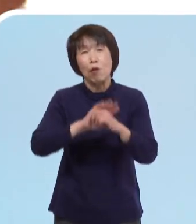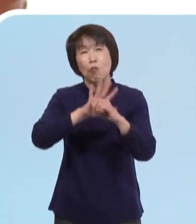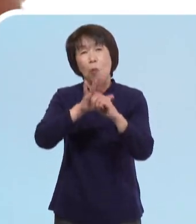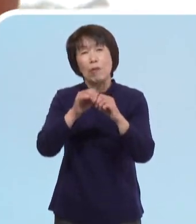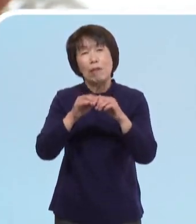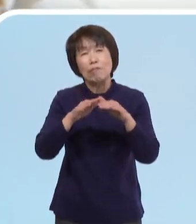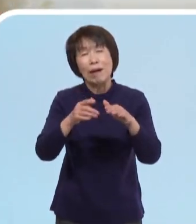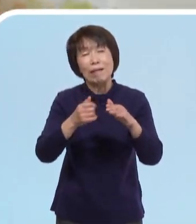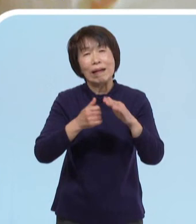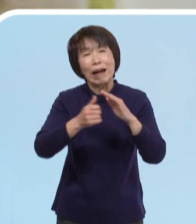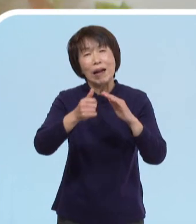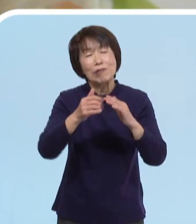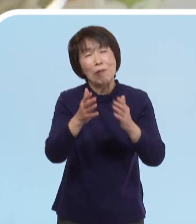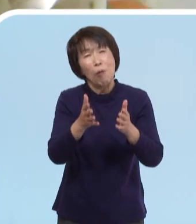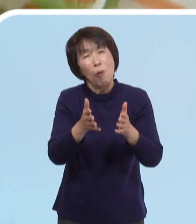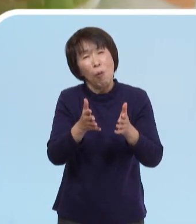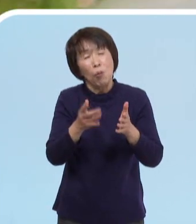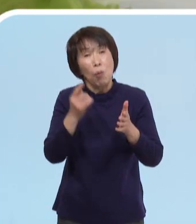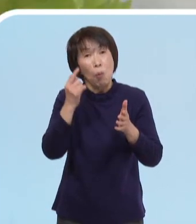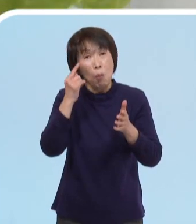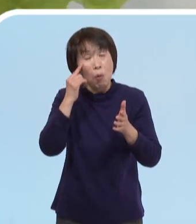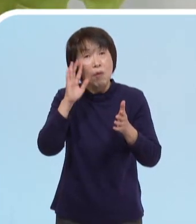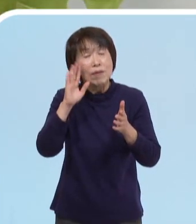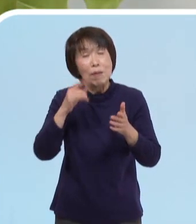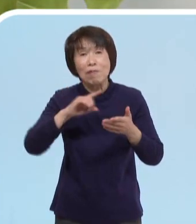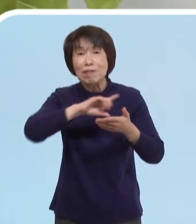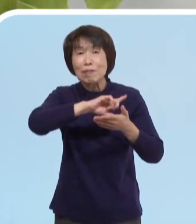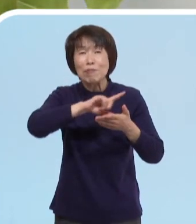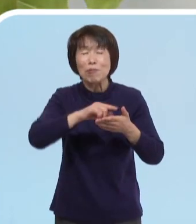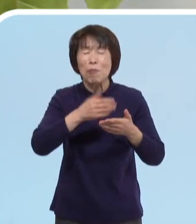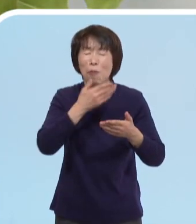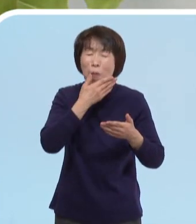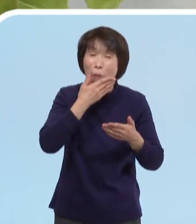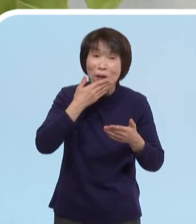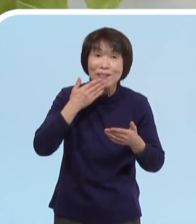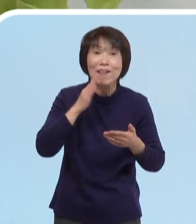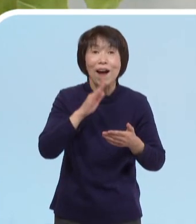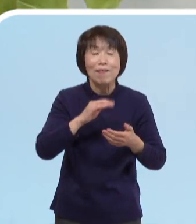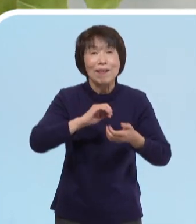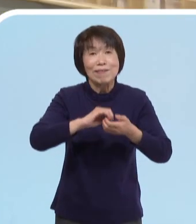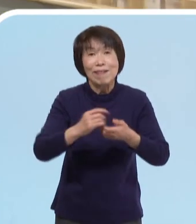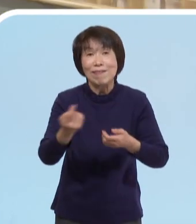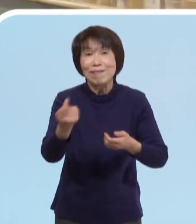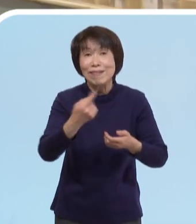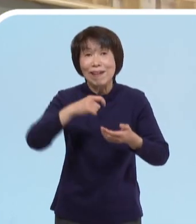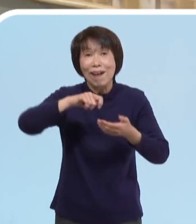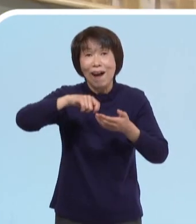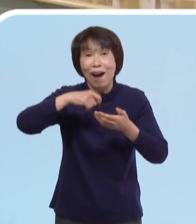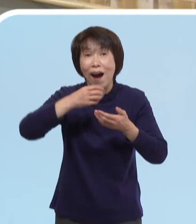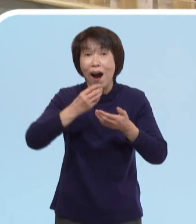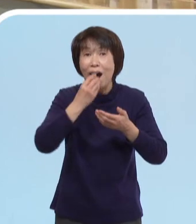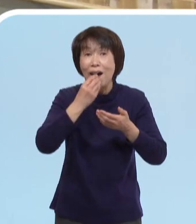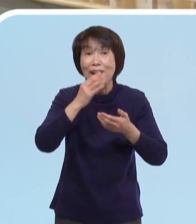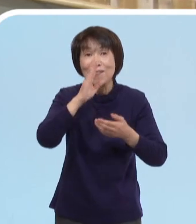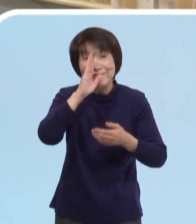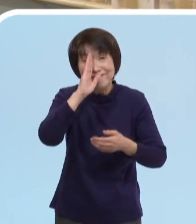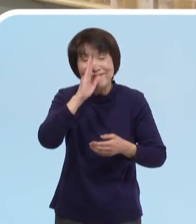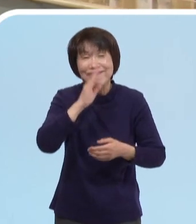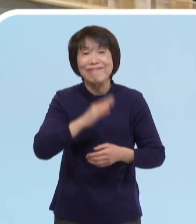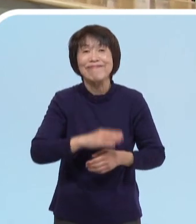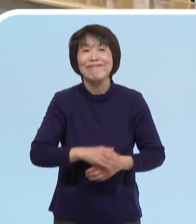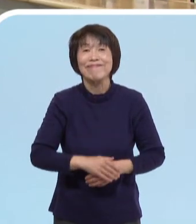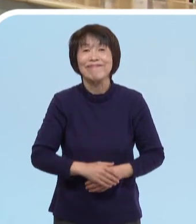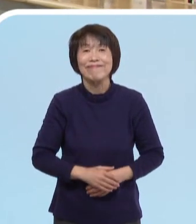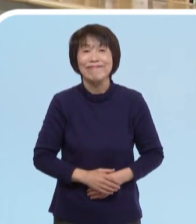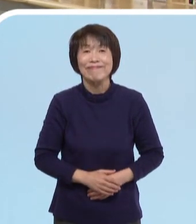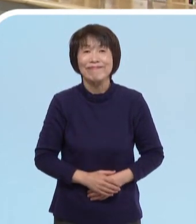このコロナの中でなかなか出づらい時期ではありますけども、この土地ならではの新しい商品ができております。ぜひ食べに来ていただ